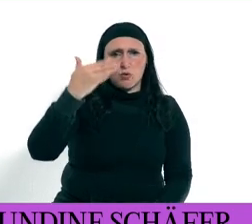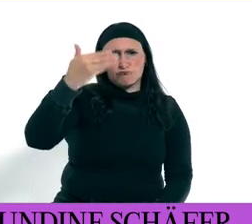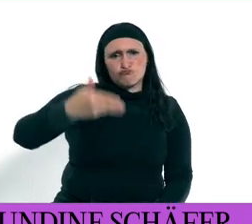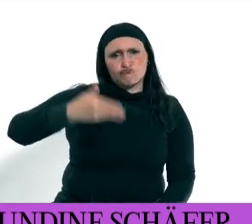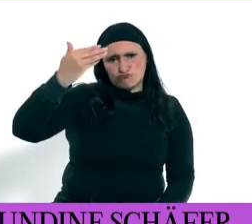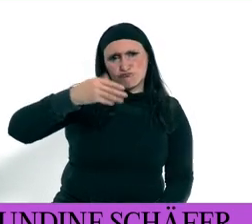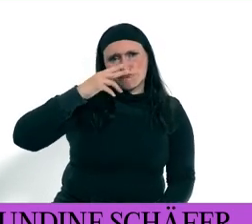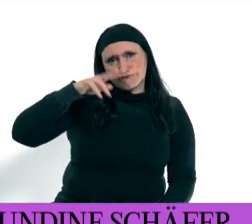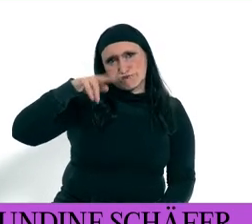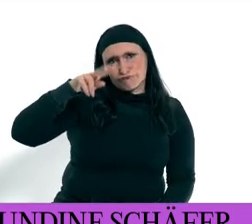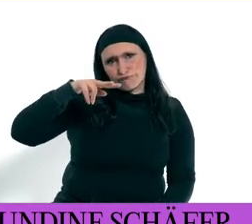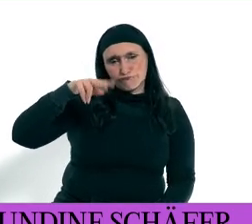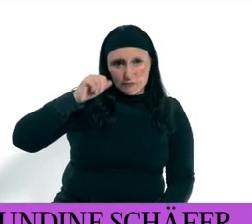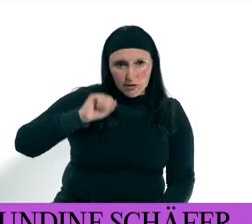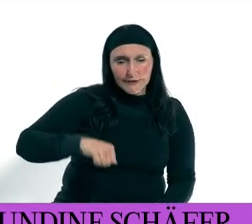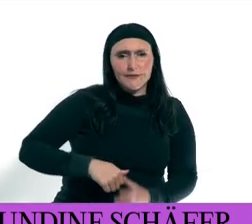Wir